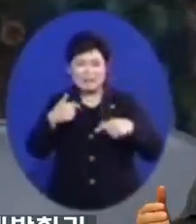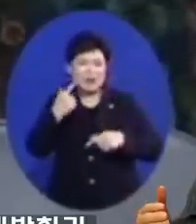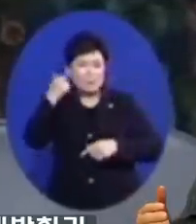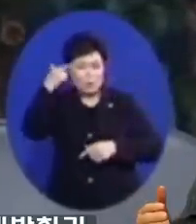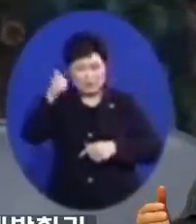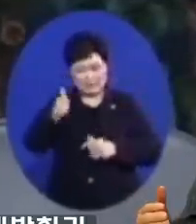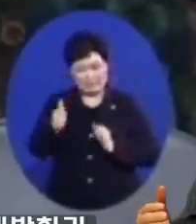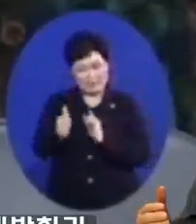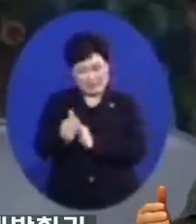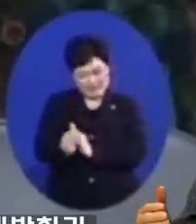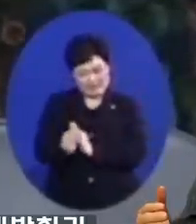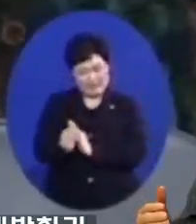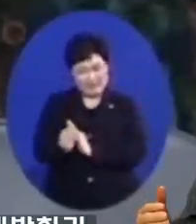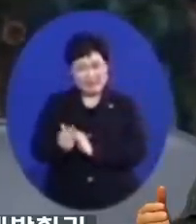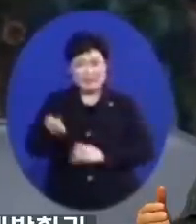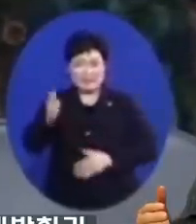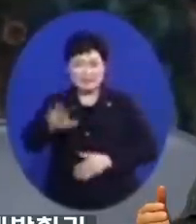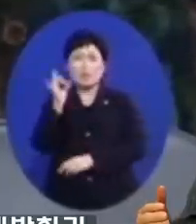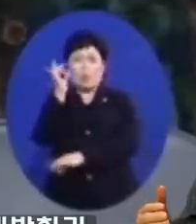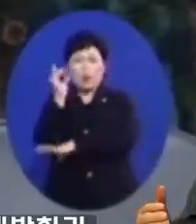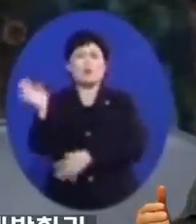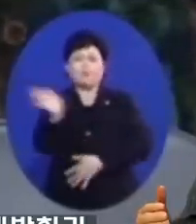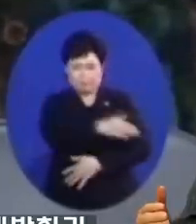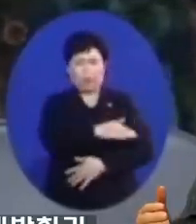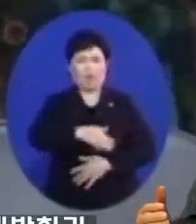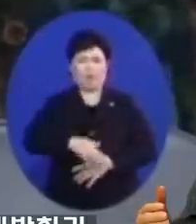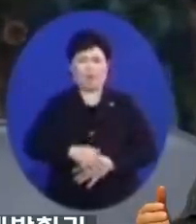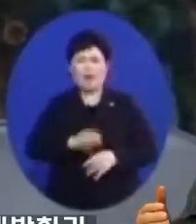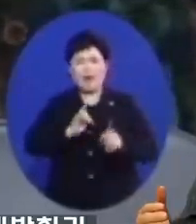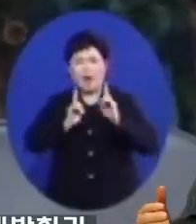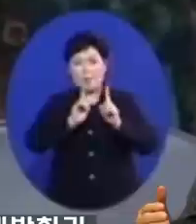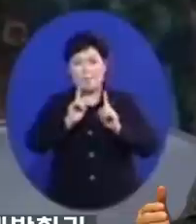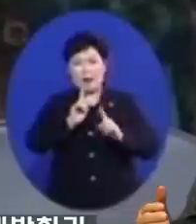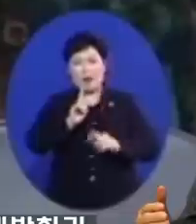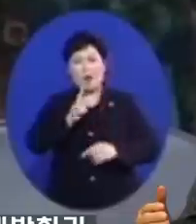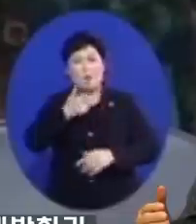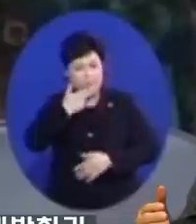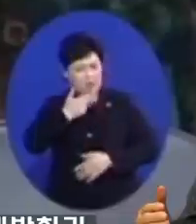서 있었습니다. 그래서 원래부터 나는 말 안 한 사람입니다.